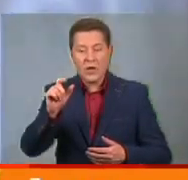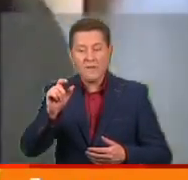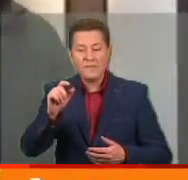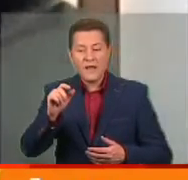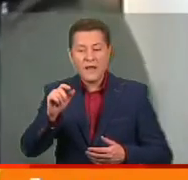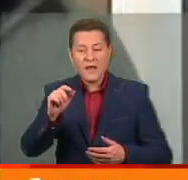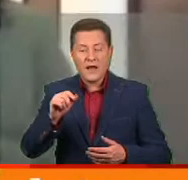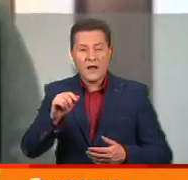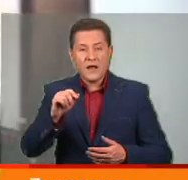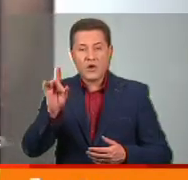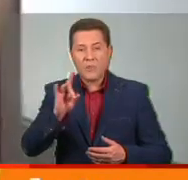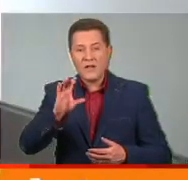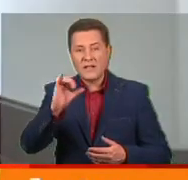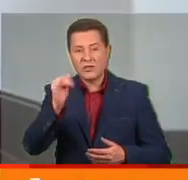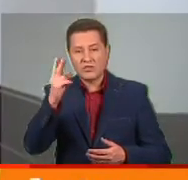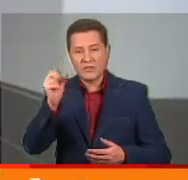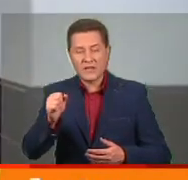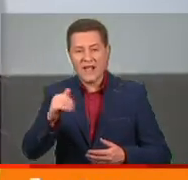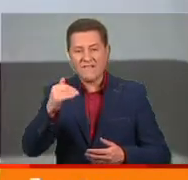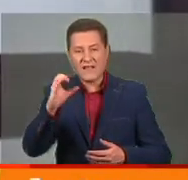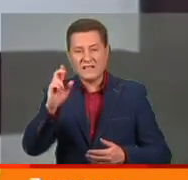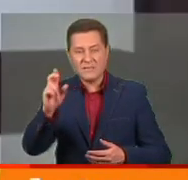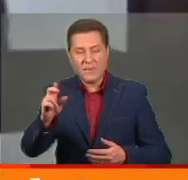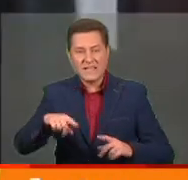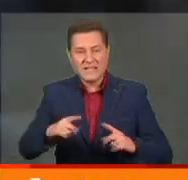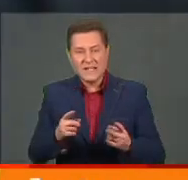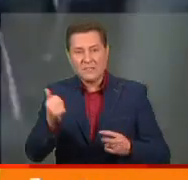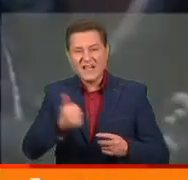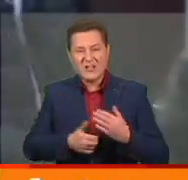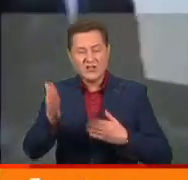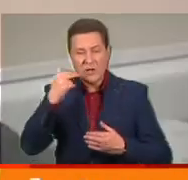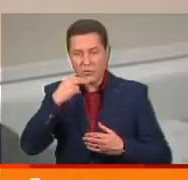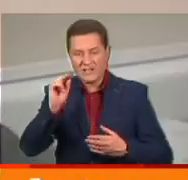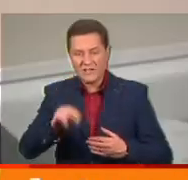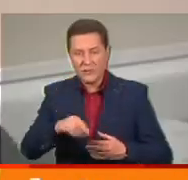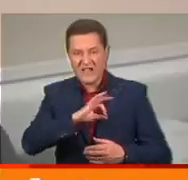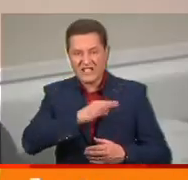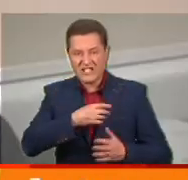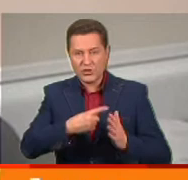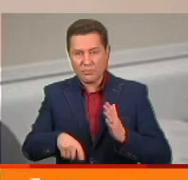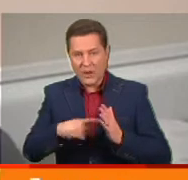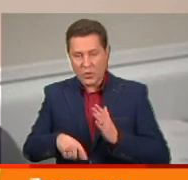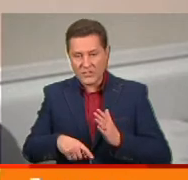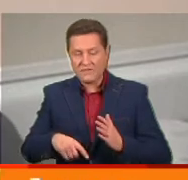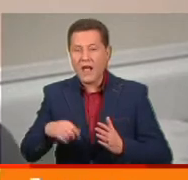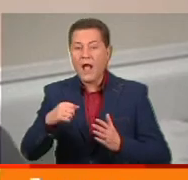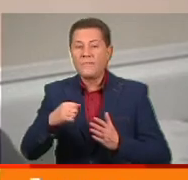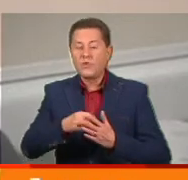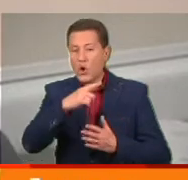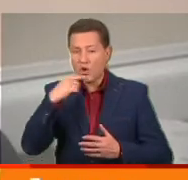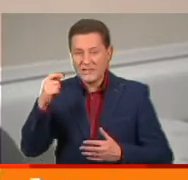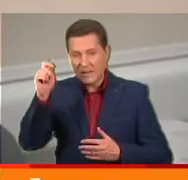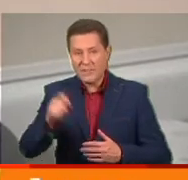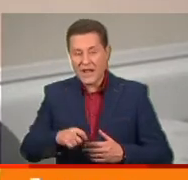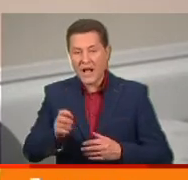агенції «Укрінформ» Романа Сущенка ФСБ затримала понад тиждень тому, звинувативши у шпигунстві. До Росії він приїхав